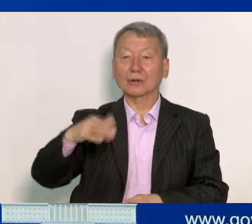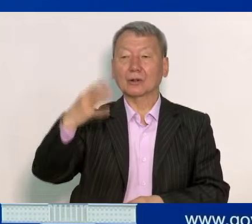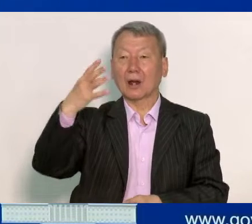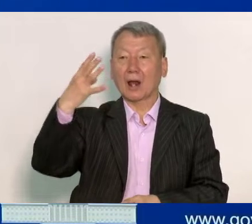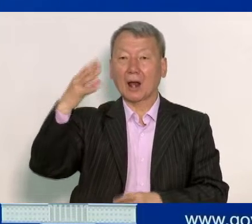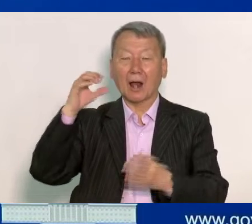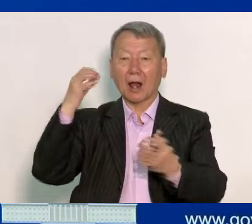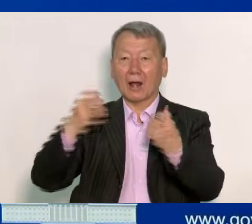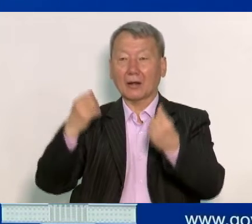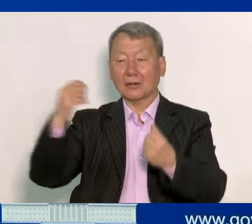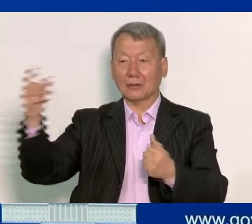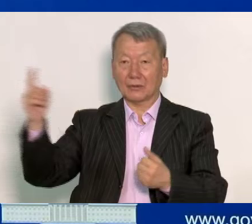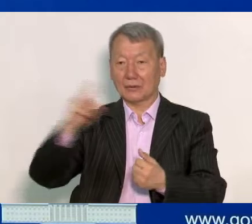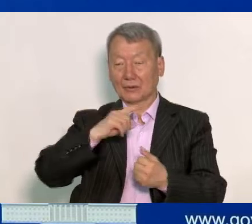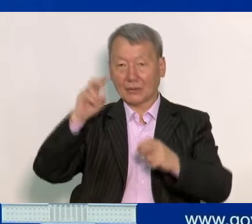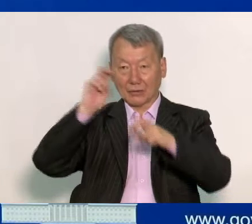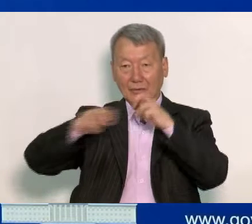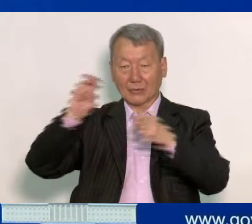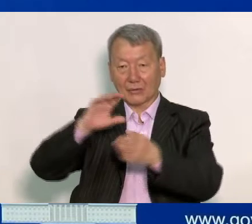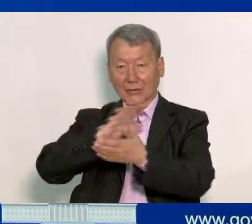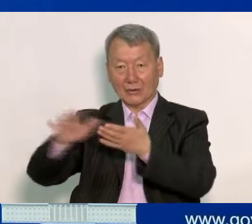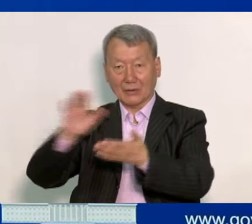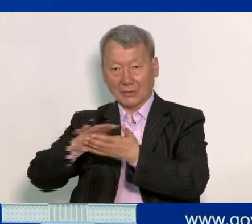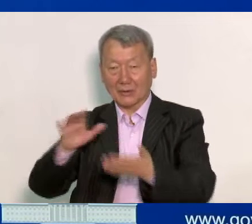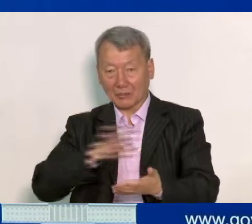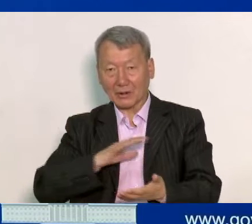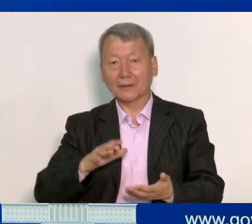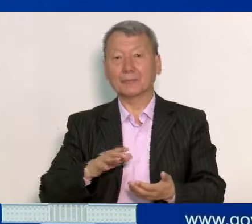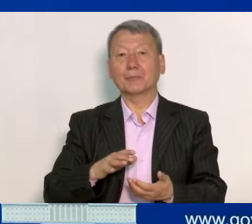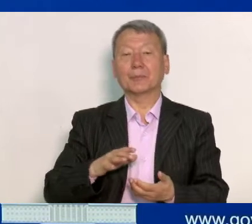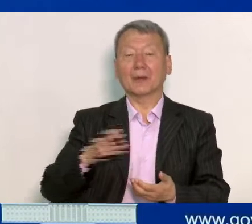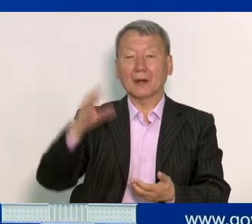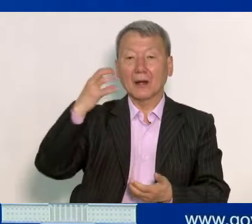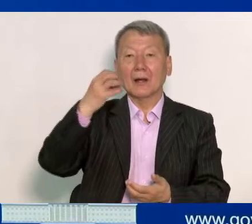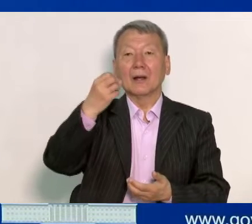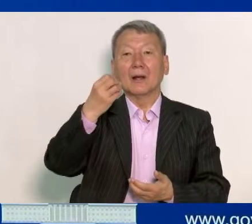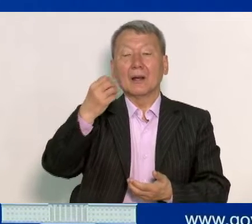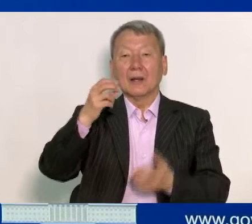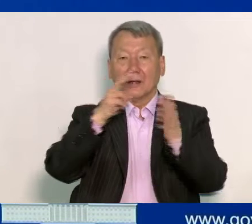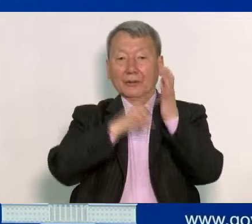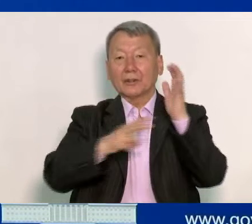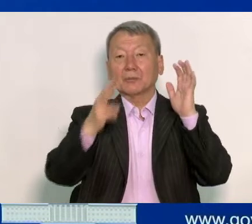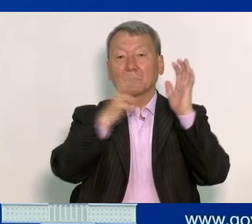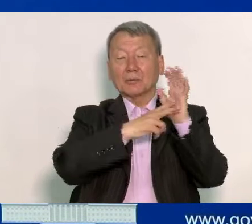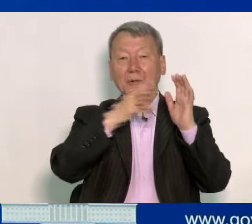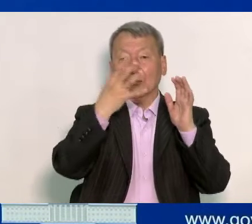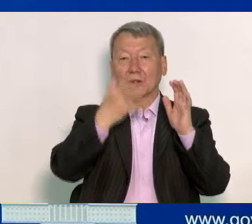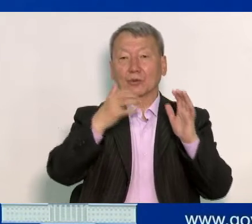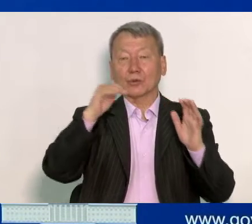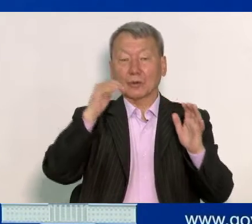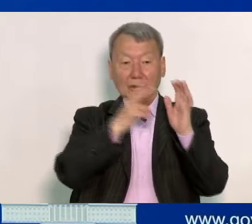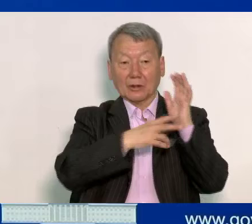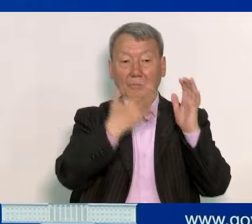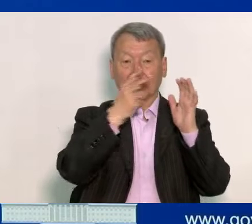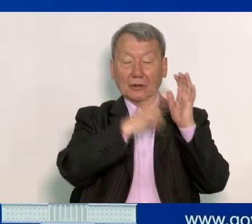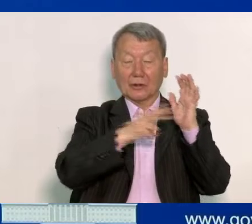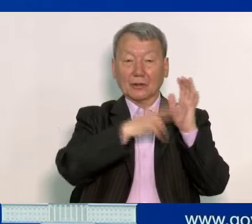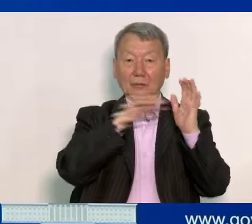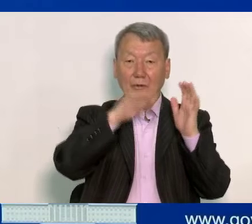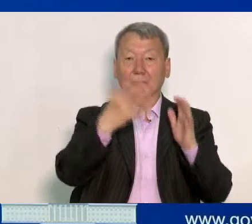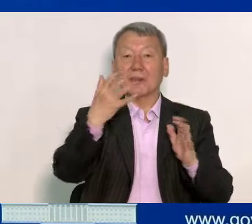49363 авто унааны дезинфекциядан өткөрдү бүгүнкү күнгө. Андан сырткары 77500